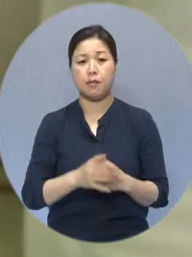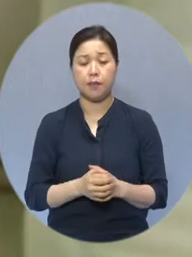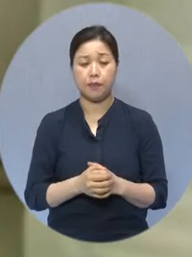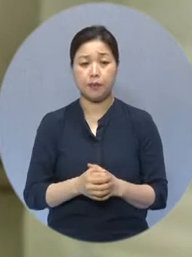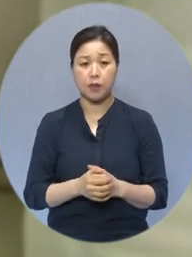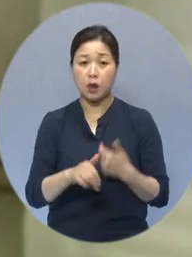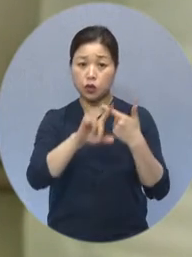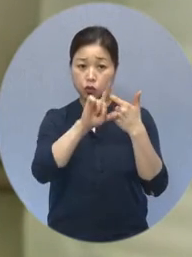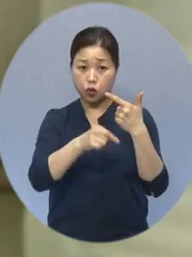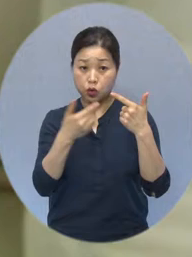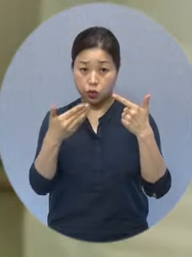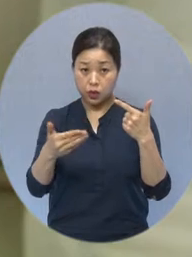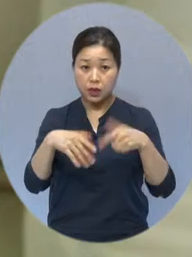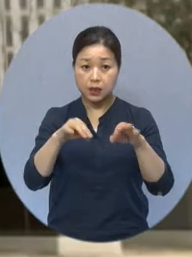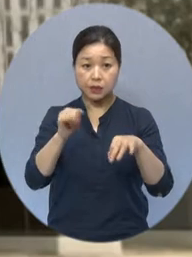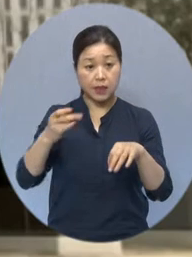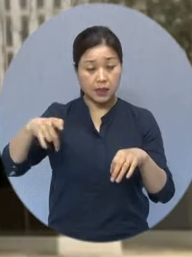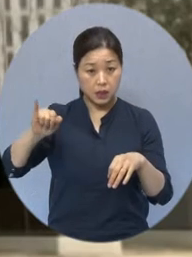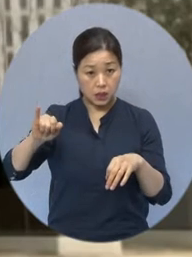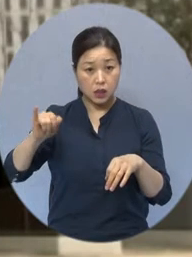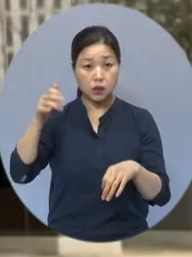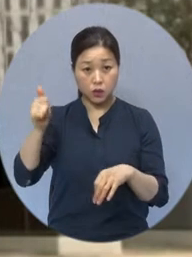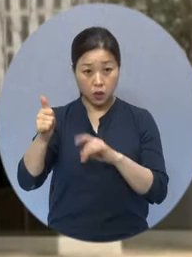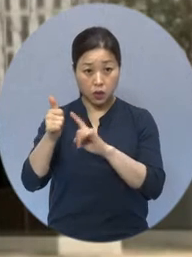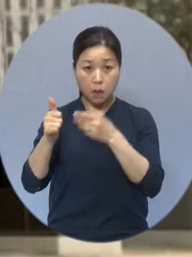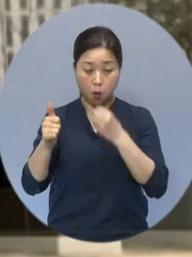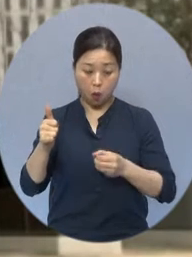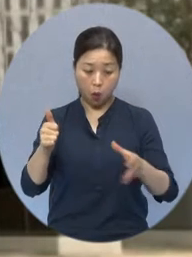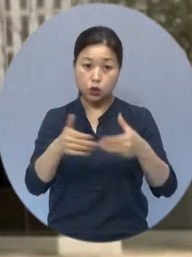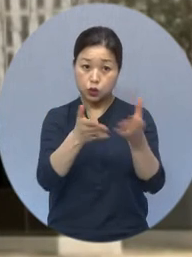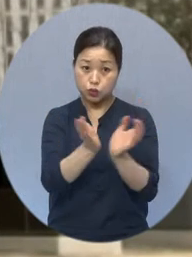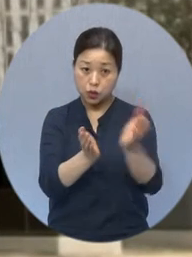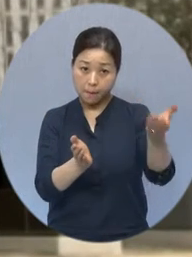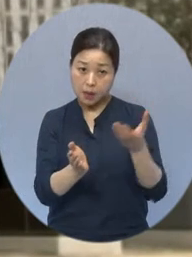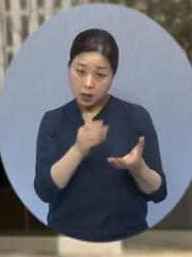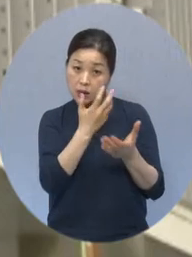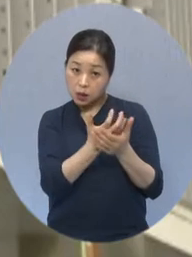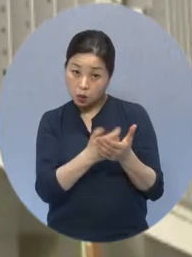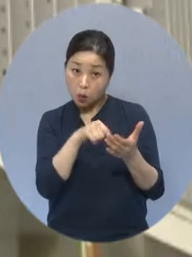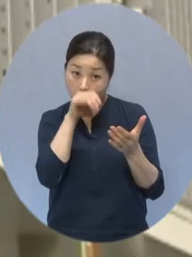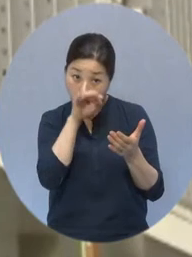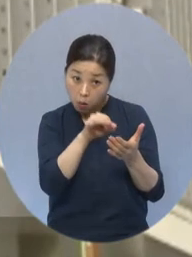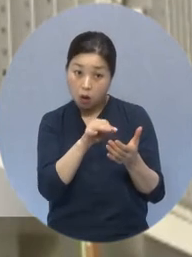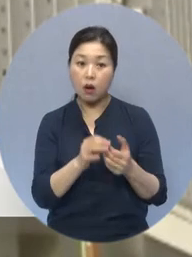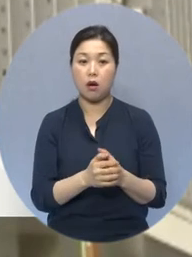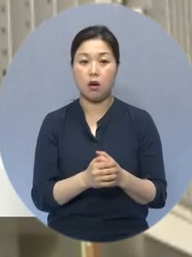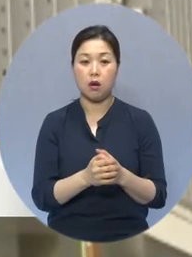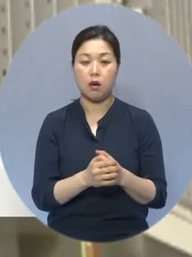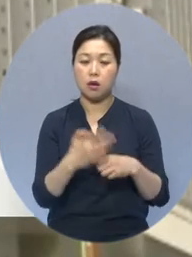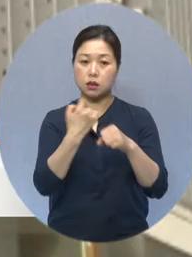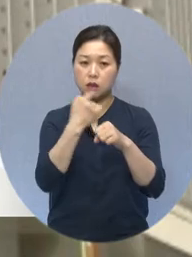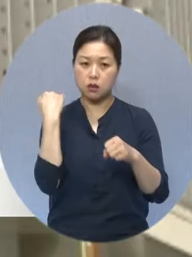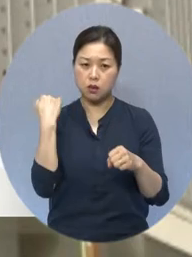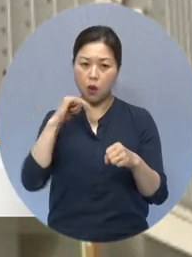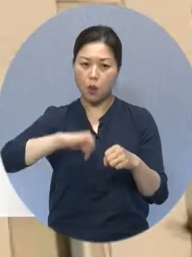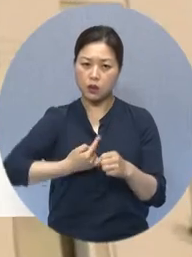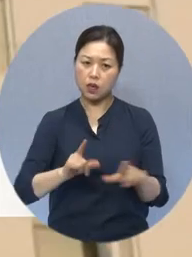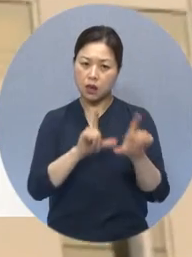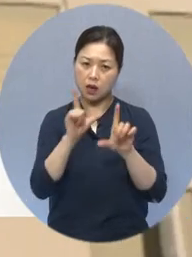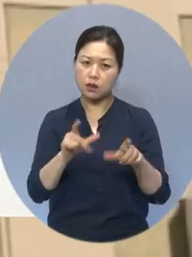지난 6월 9일 김이지 의원 이 보건복지부로부터 제출받은 자료에 따르면 지난해 도 거 장애인은